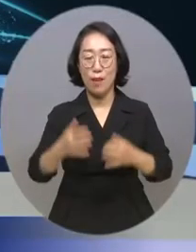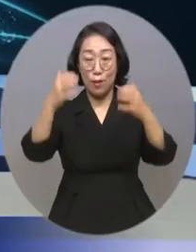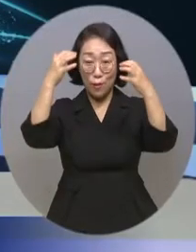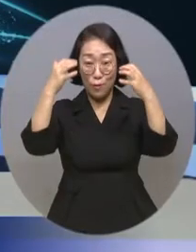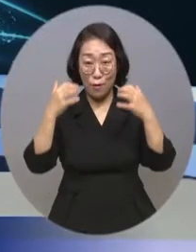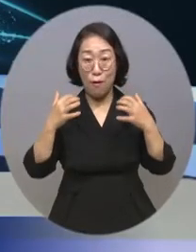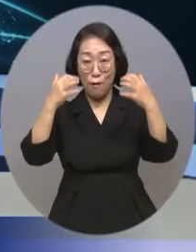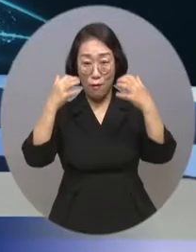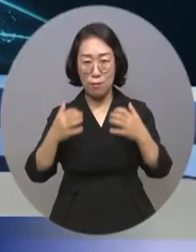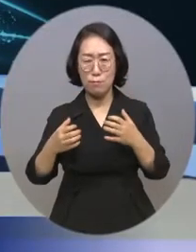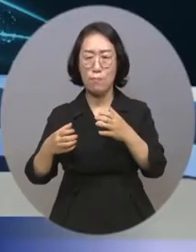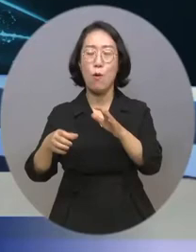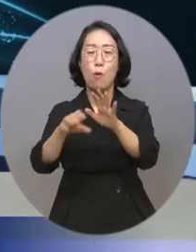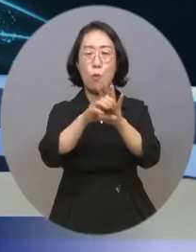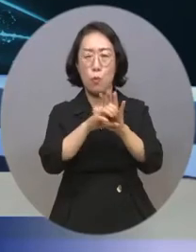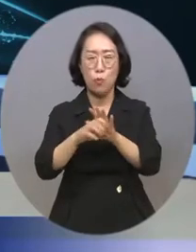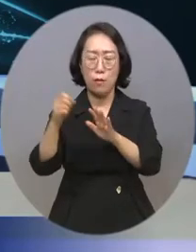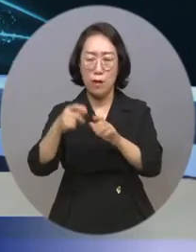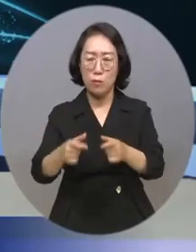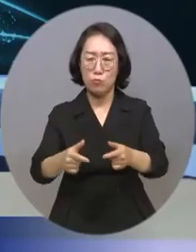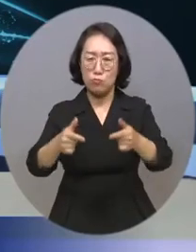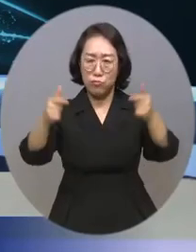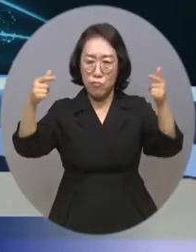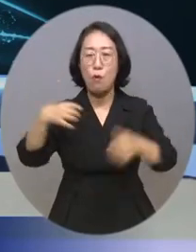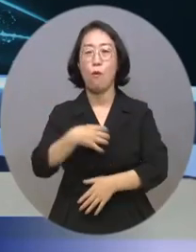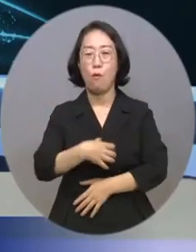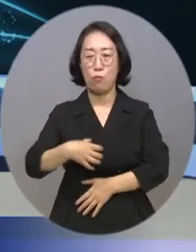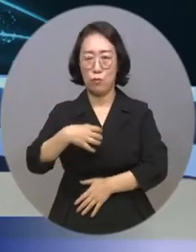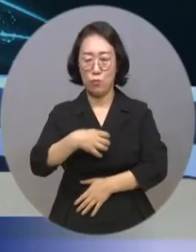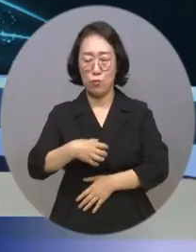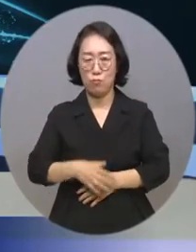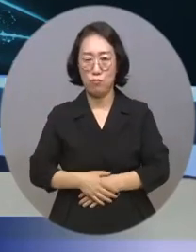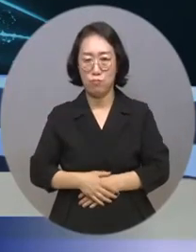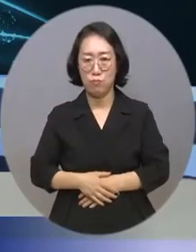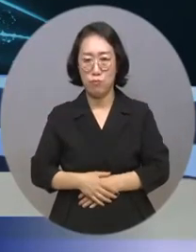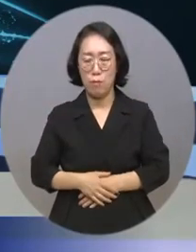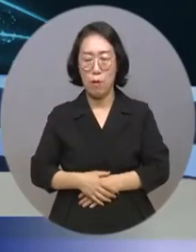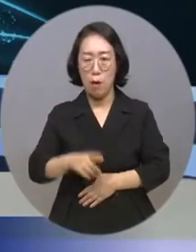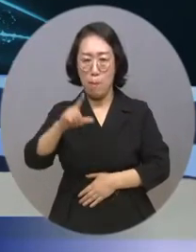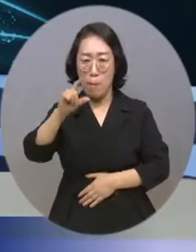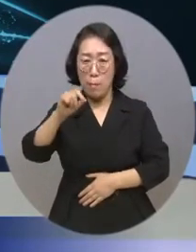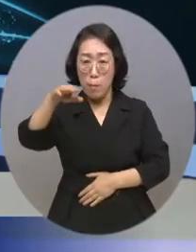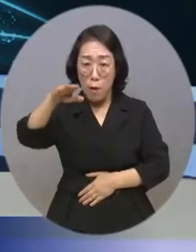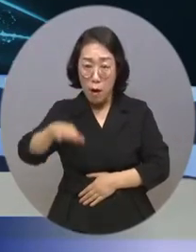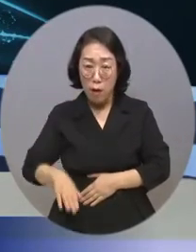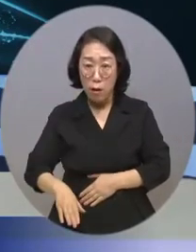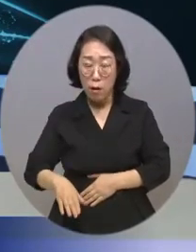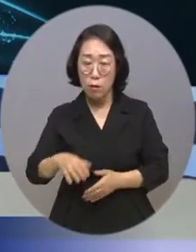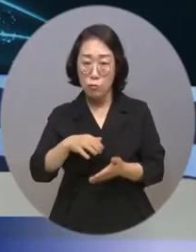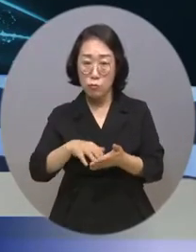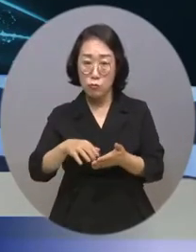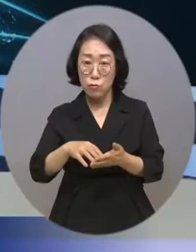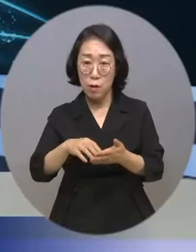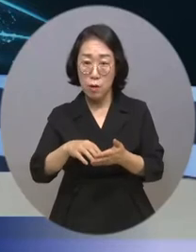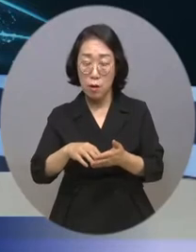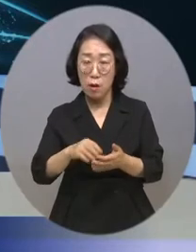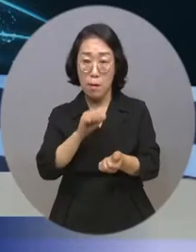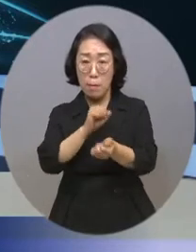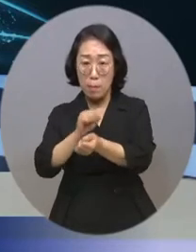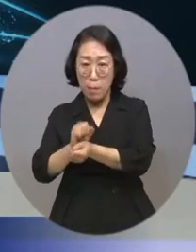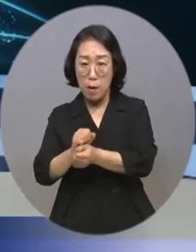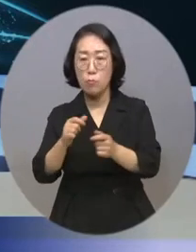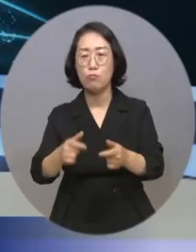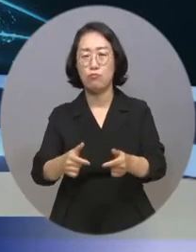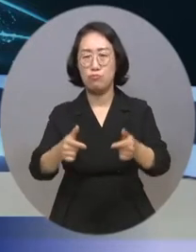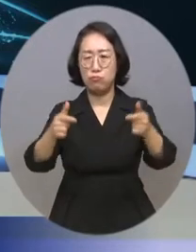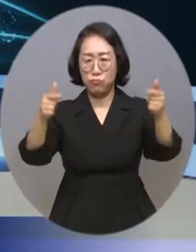휴가철을 앞두고 코로나19 재확산 국면이 이어지고 있습니다. 만 명 아래로 줄어들었던 확진자 수가 다시금 올라선